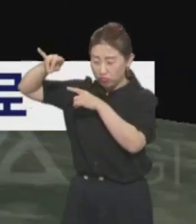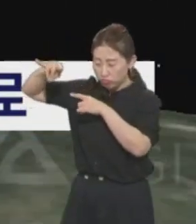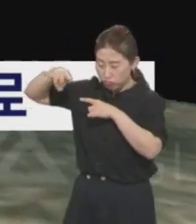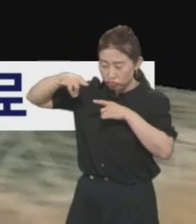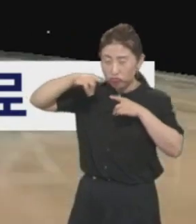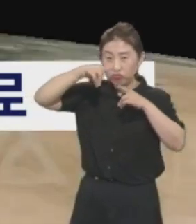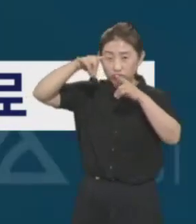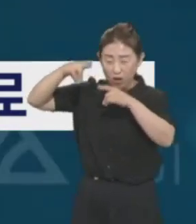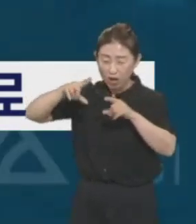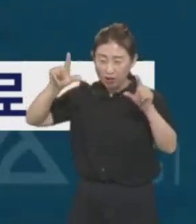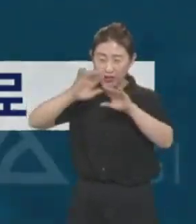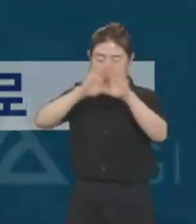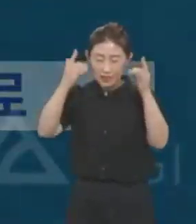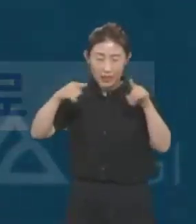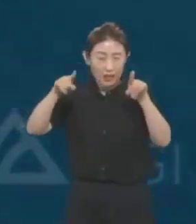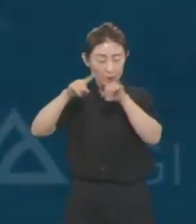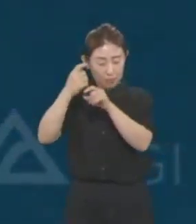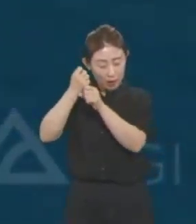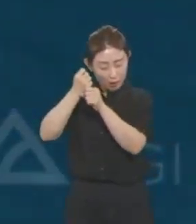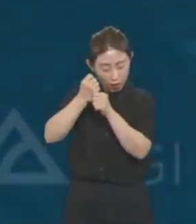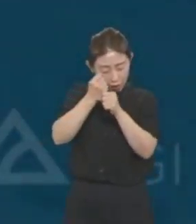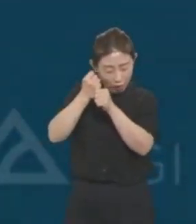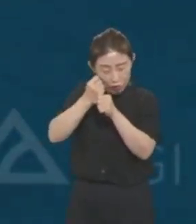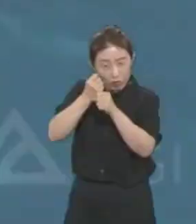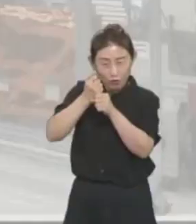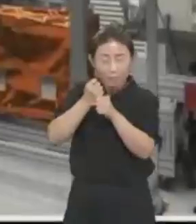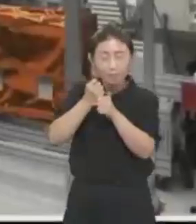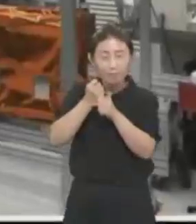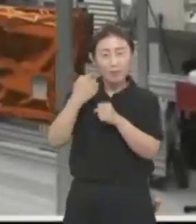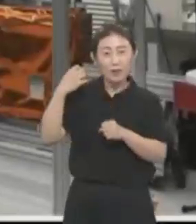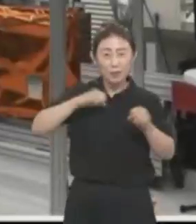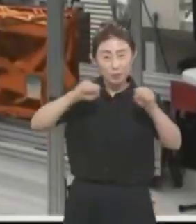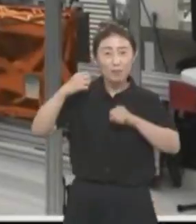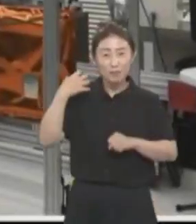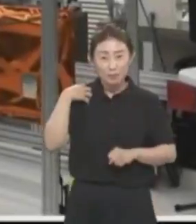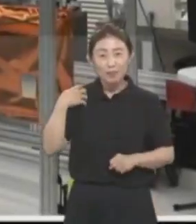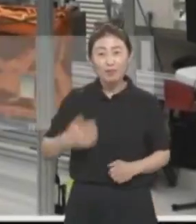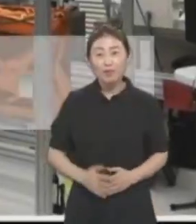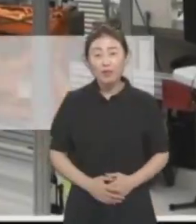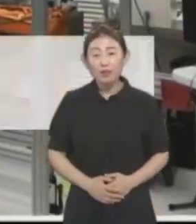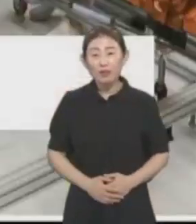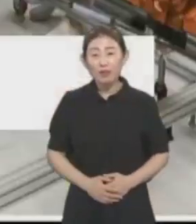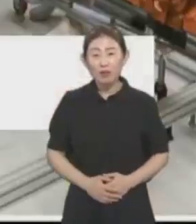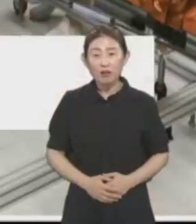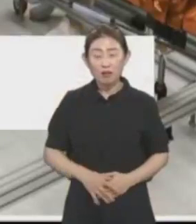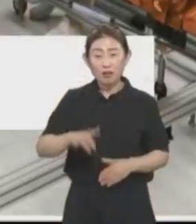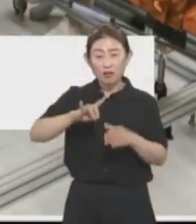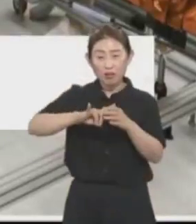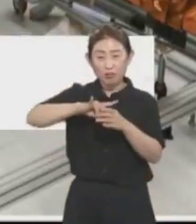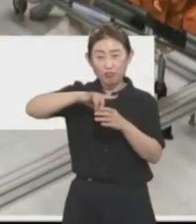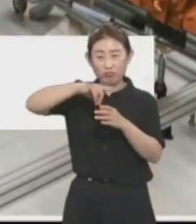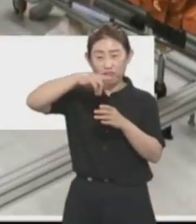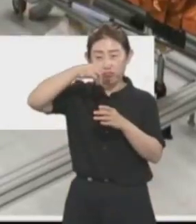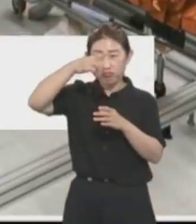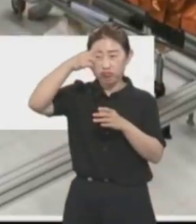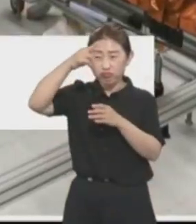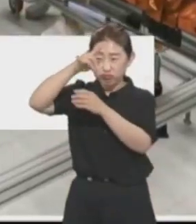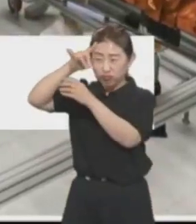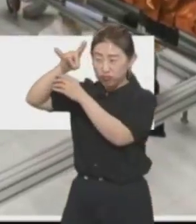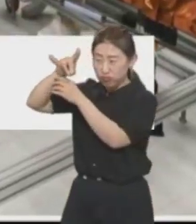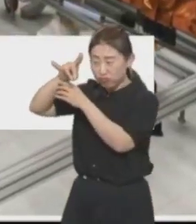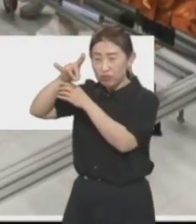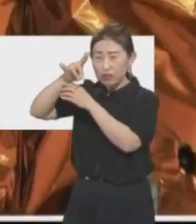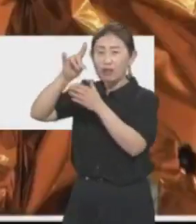날씨 변화를 공동 연구하는 임무를 수행하게 됩니다. 저희 위성 개발하고 나면 항상 외국